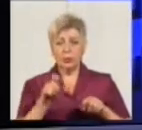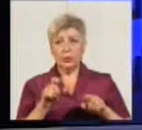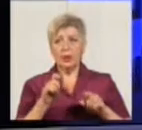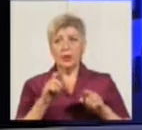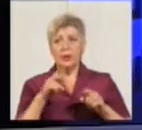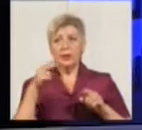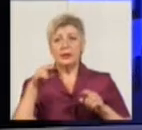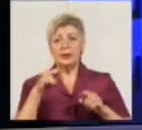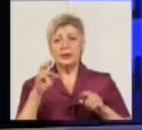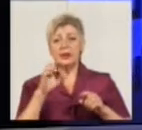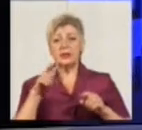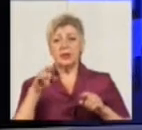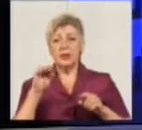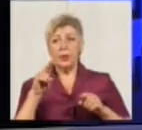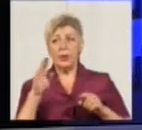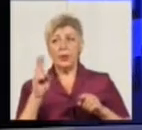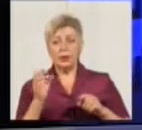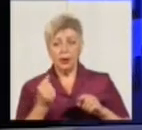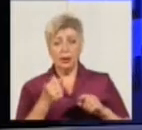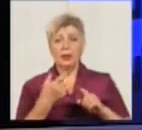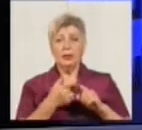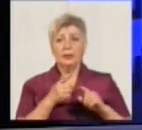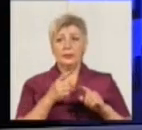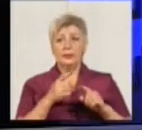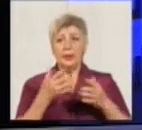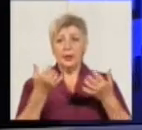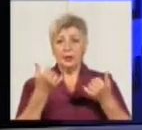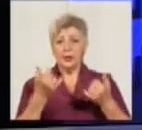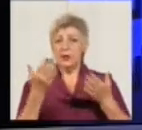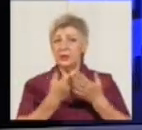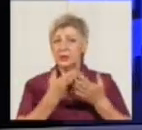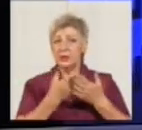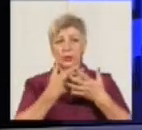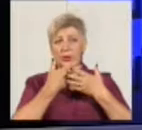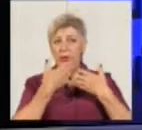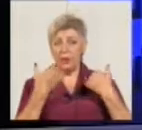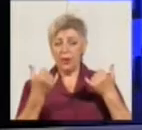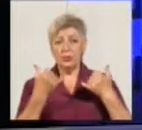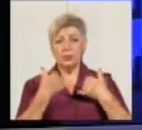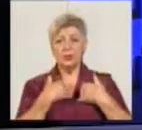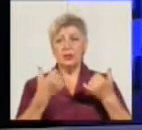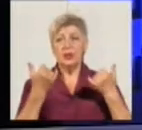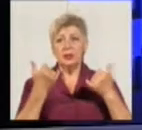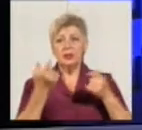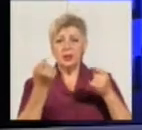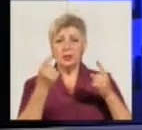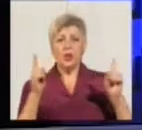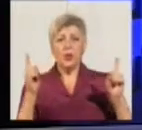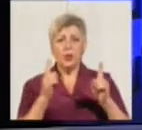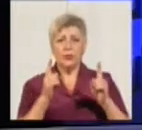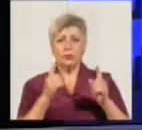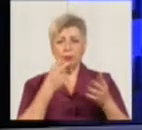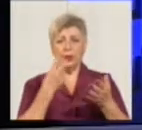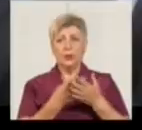нього зняли документальний фільм. Його зараз немає в прокаті, тому що він бере участь у різних кінофестивалях. Зараз до вашої уваги трейлер цього фільму.